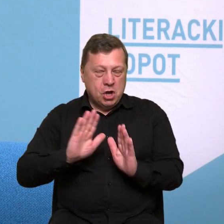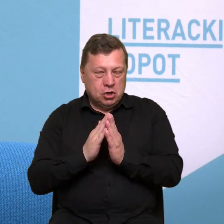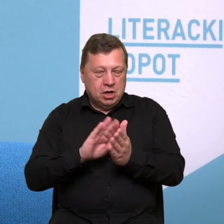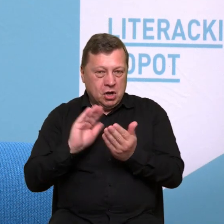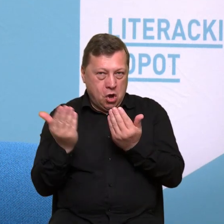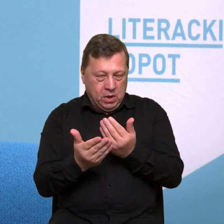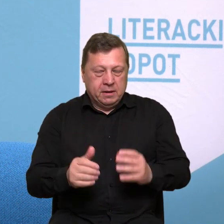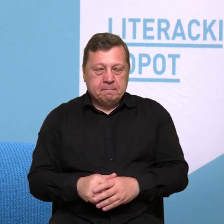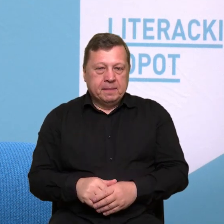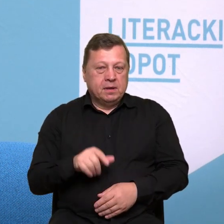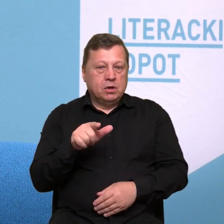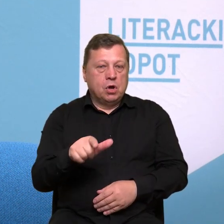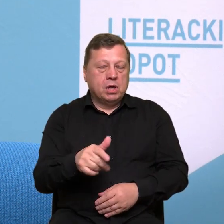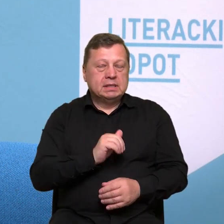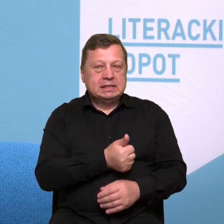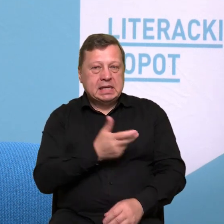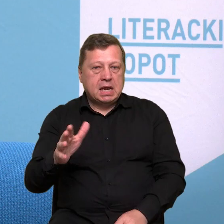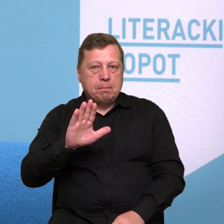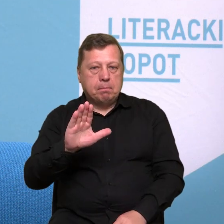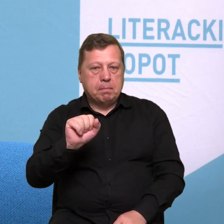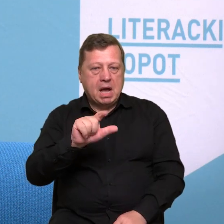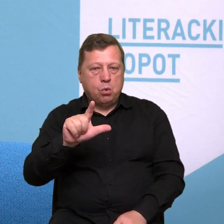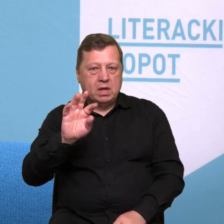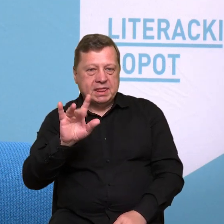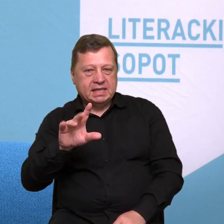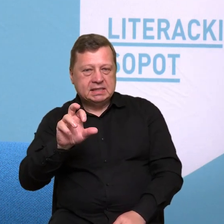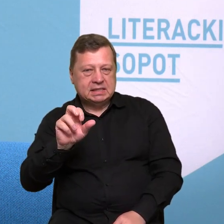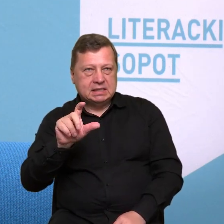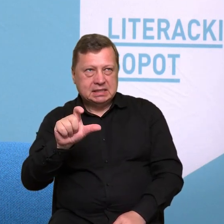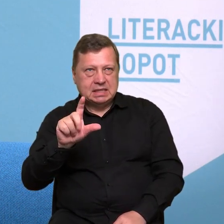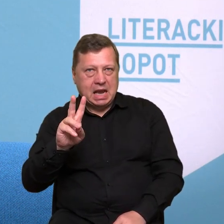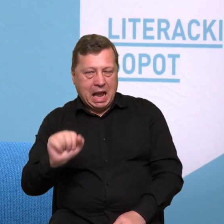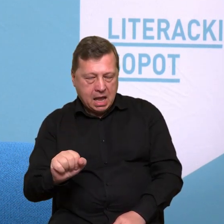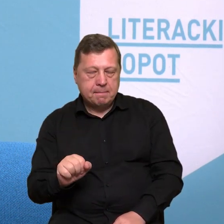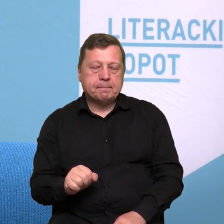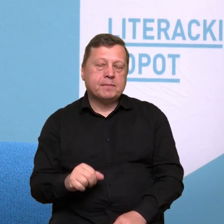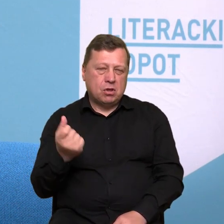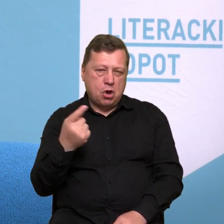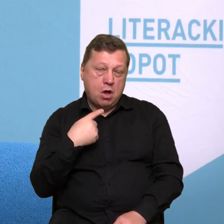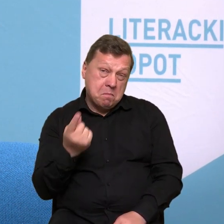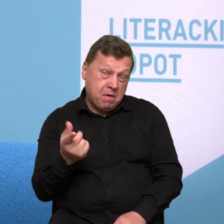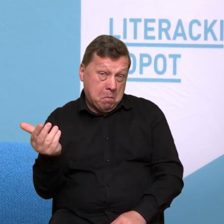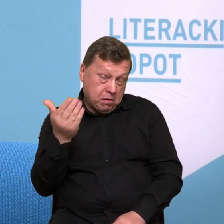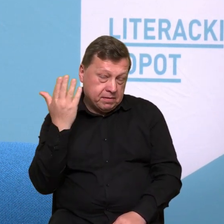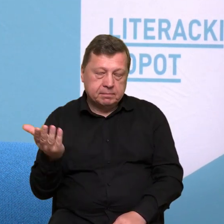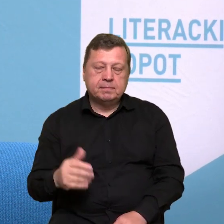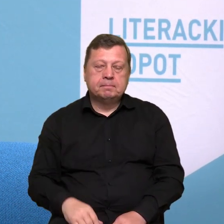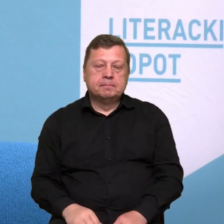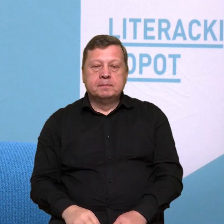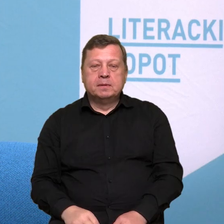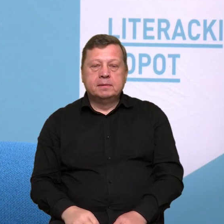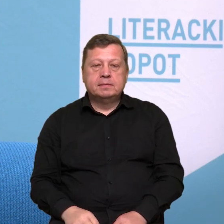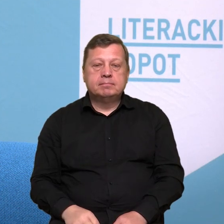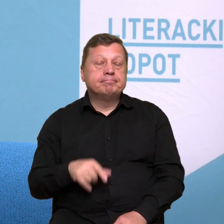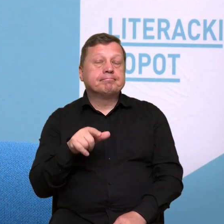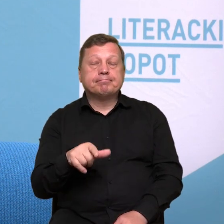to seria bałtycka, też ci o tym może chwilę opowiem, chociaż może nawet wiesz,